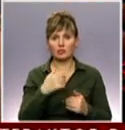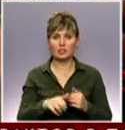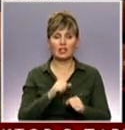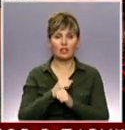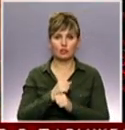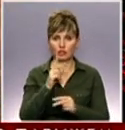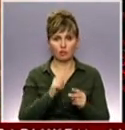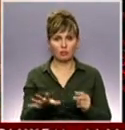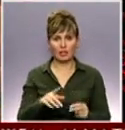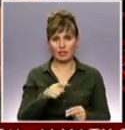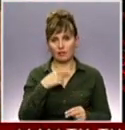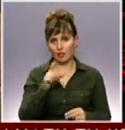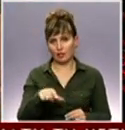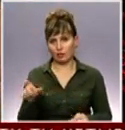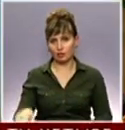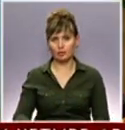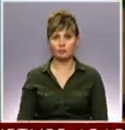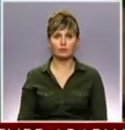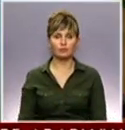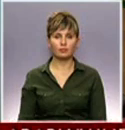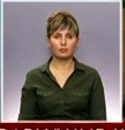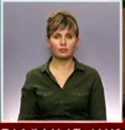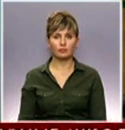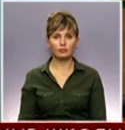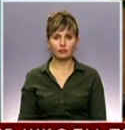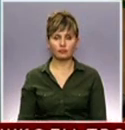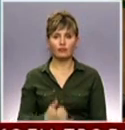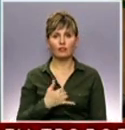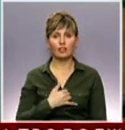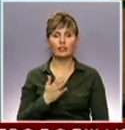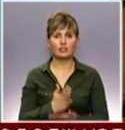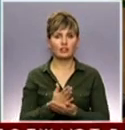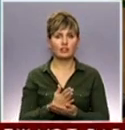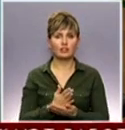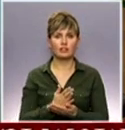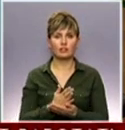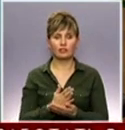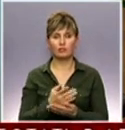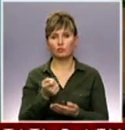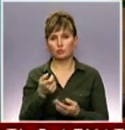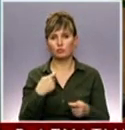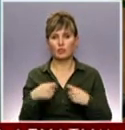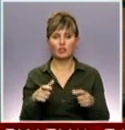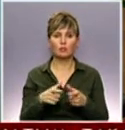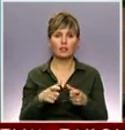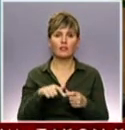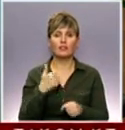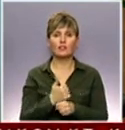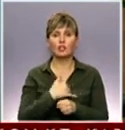не потерян, говорят туроператоры. У нас есть, ну, небольшой объем продаж, и в основном у нас